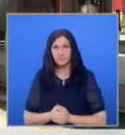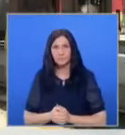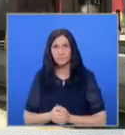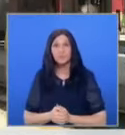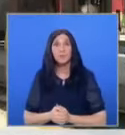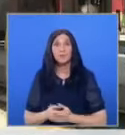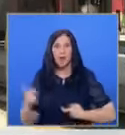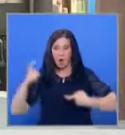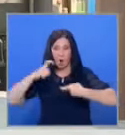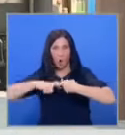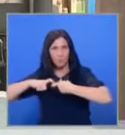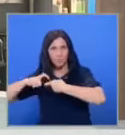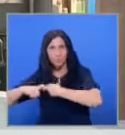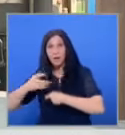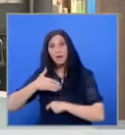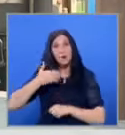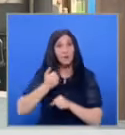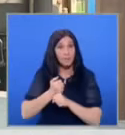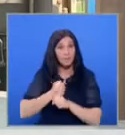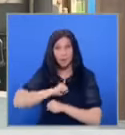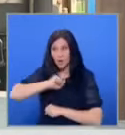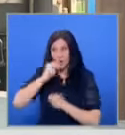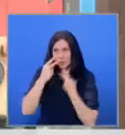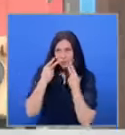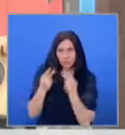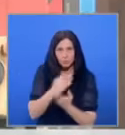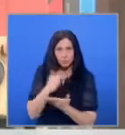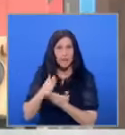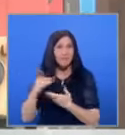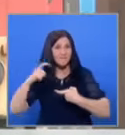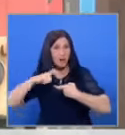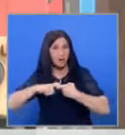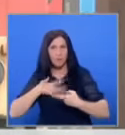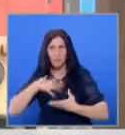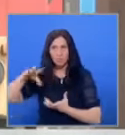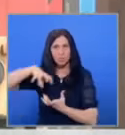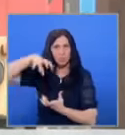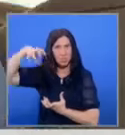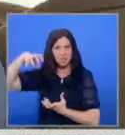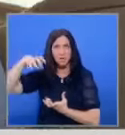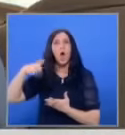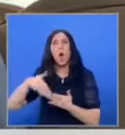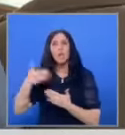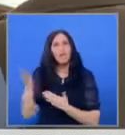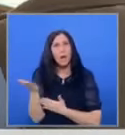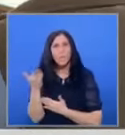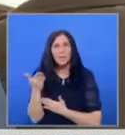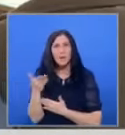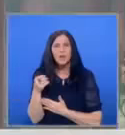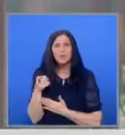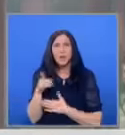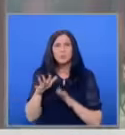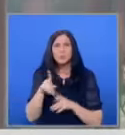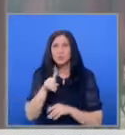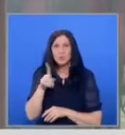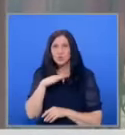При композирането на влака работещи на ЖП гарата забелязали, че от последния вагон излиза дим. Вънка бяхме. Тук е пошега имаме, то не се вижда